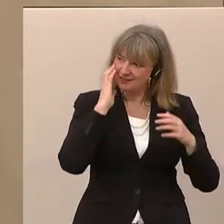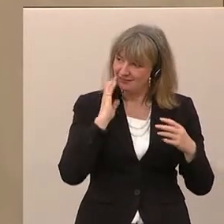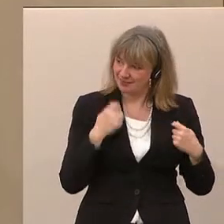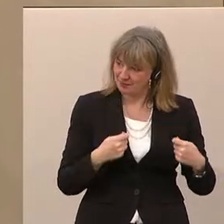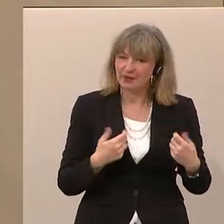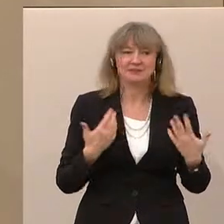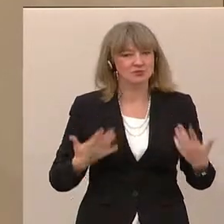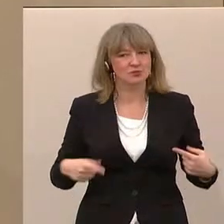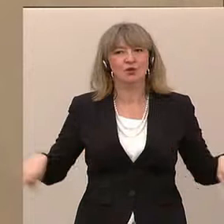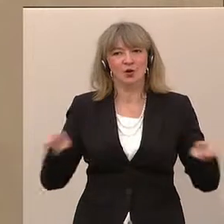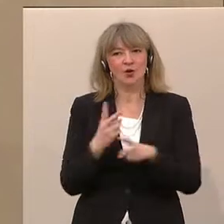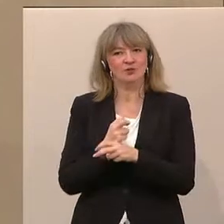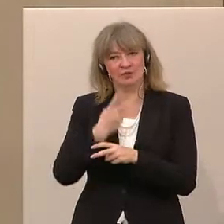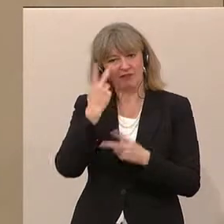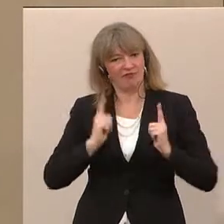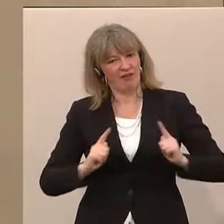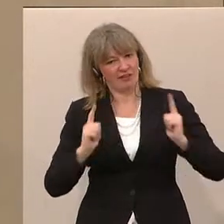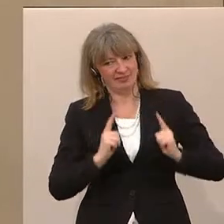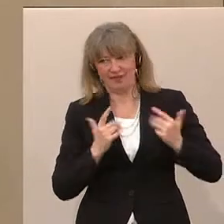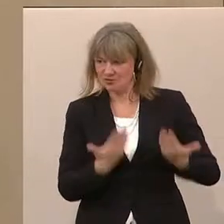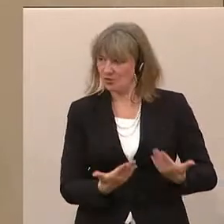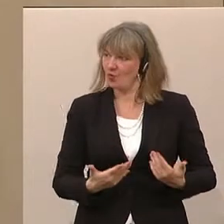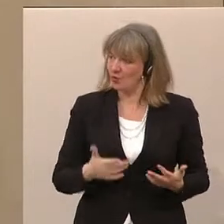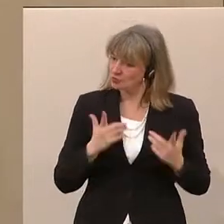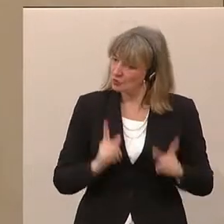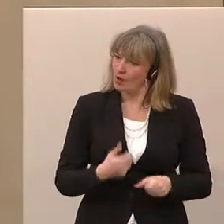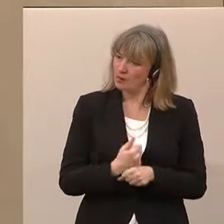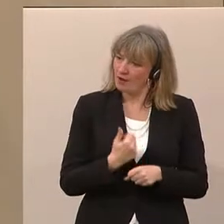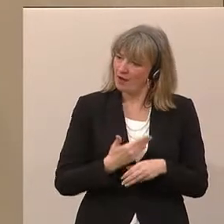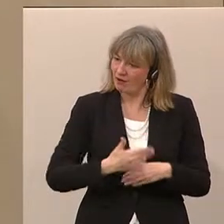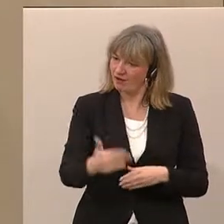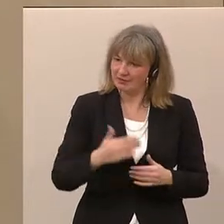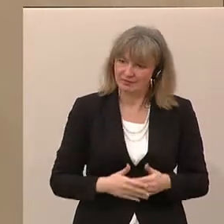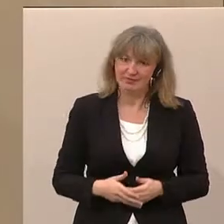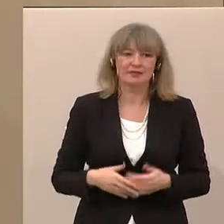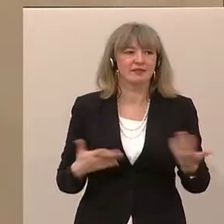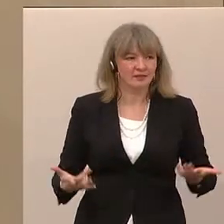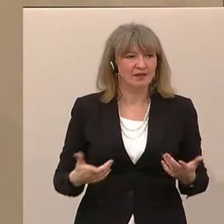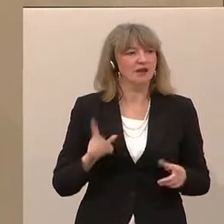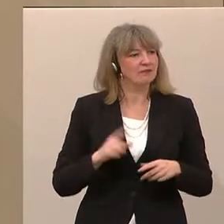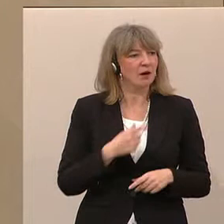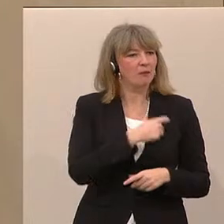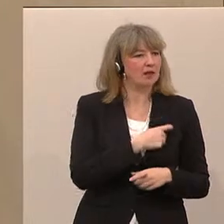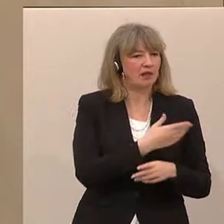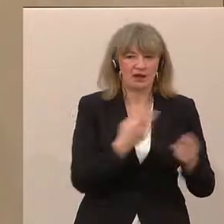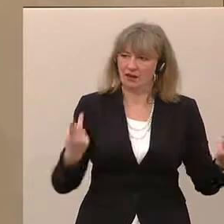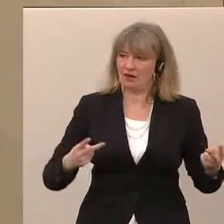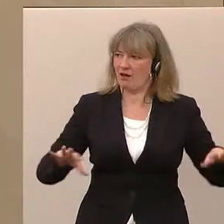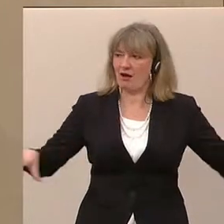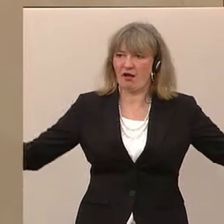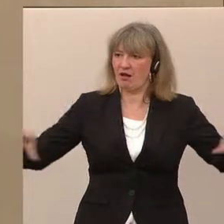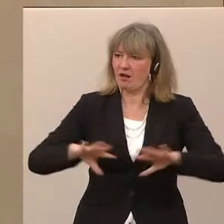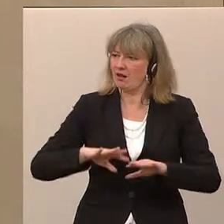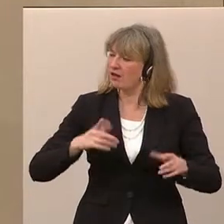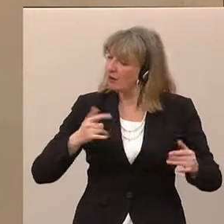die Erwartungshaltung der österreichischen Bevölkerung, die wir hier auch zu leben haben, und zwar fraktionsübergreifend, bei allen